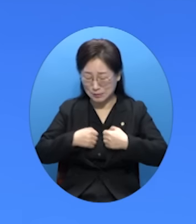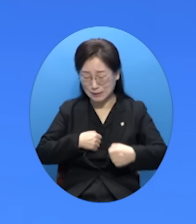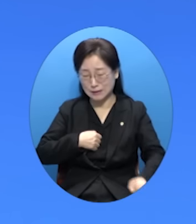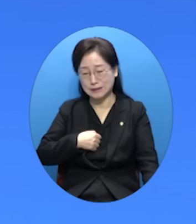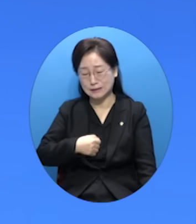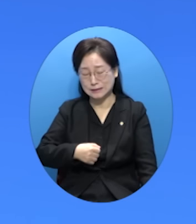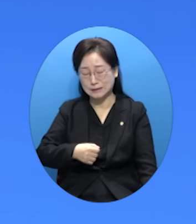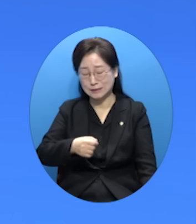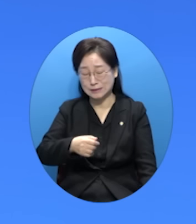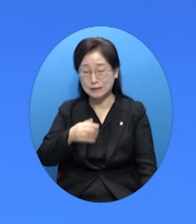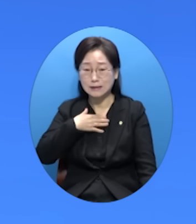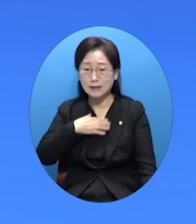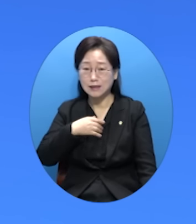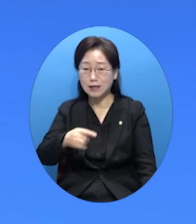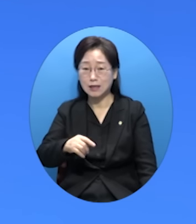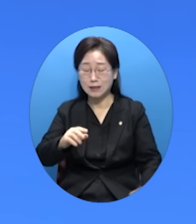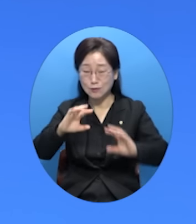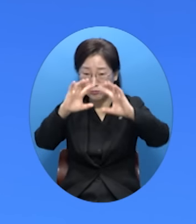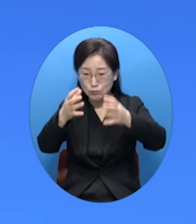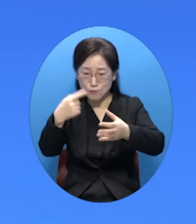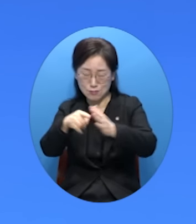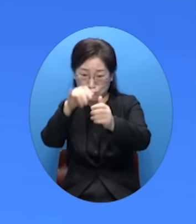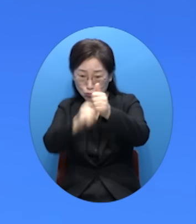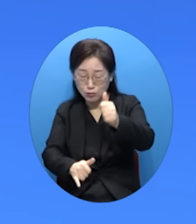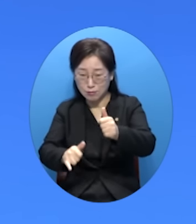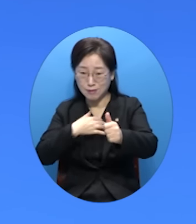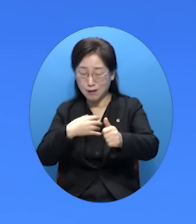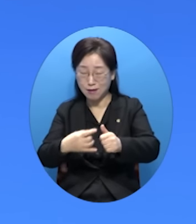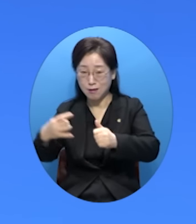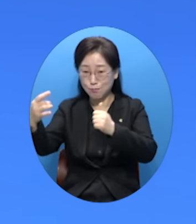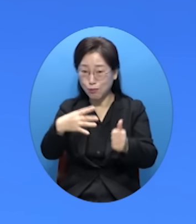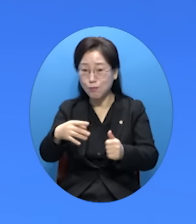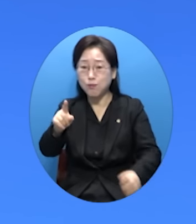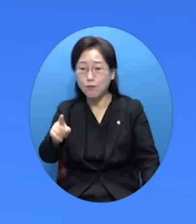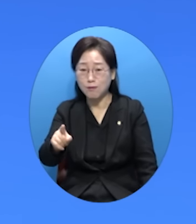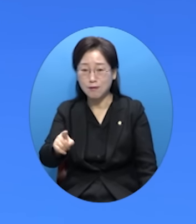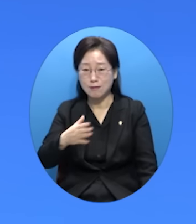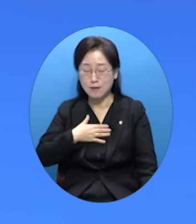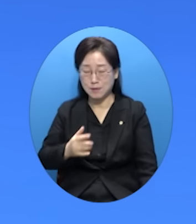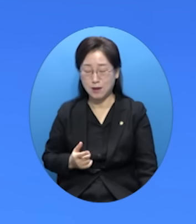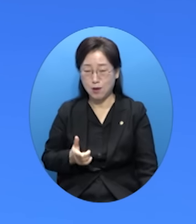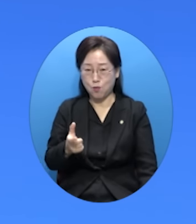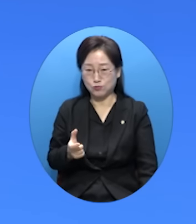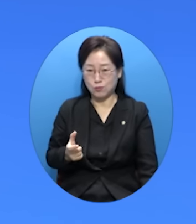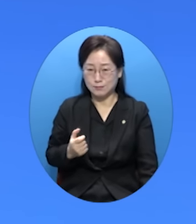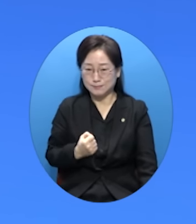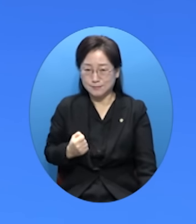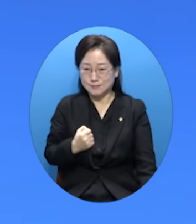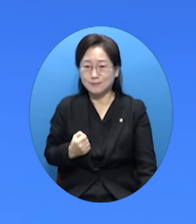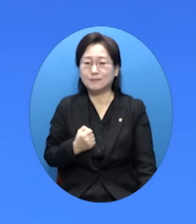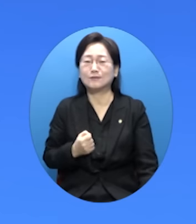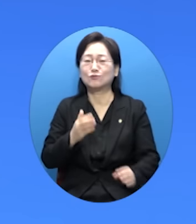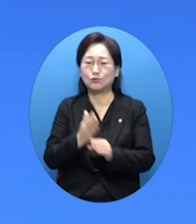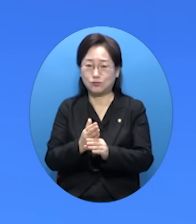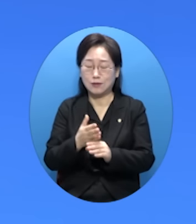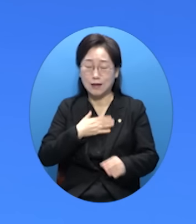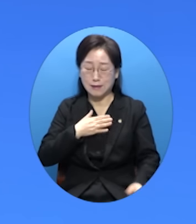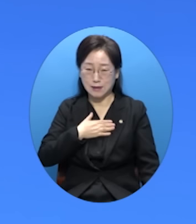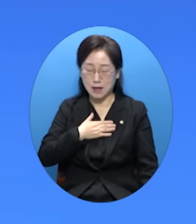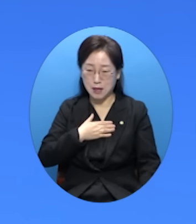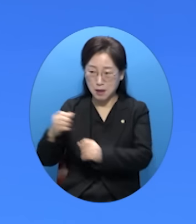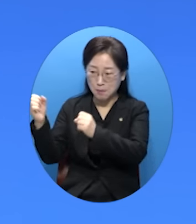내가 국가유공자인데 나라가 나를 버렸습니다 내 그래서 지금 권총을 내가 늘 품고 다니는데 날 버린